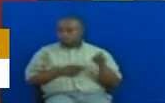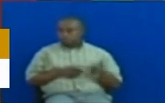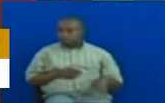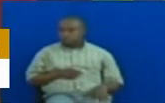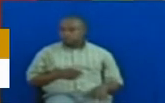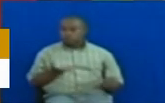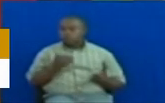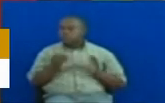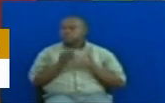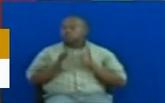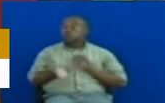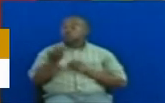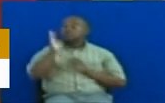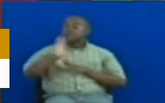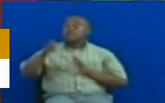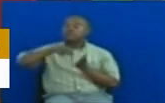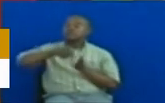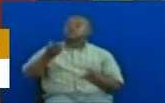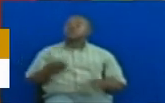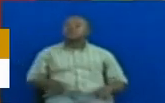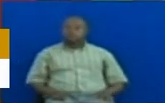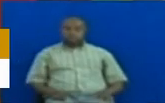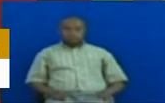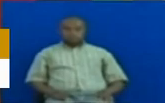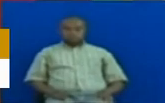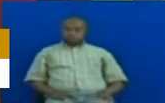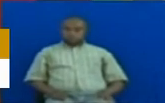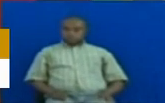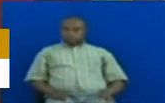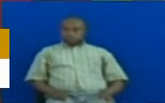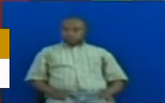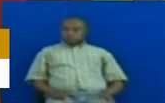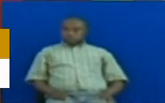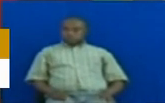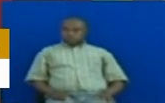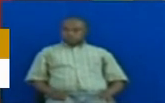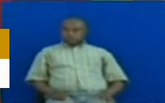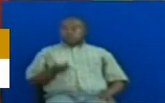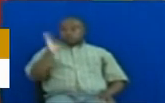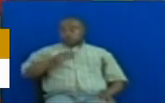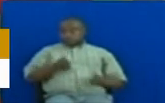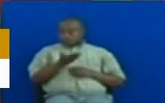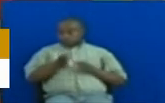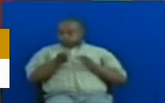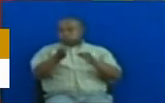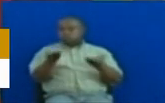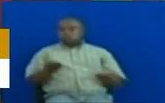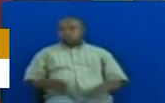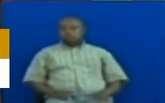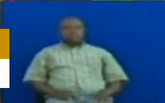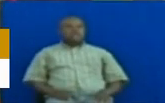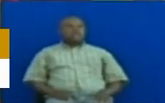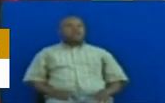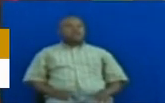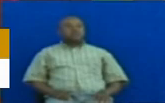Mwanasheria mkuu amesimama. Kwenye kanuni inaweza kaelezea vizuri. Naomba ukae mheshimiwa Lima. Mwanasheria mkuu tumalize ili tuvuke hapa. Mheshimiwa